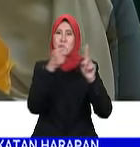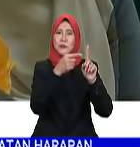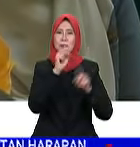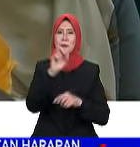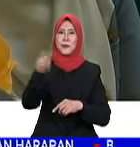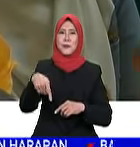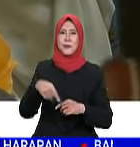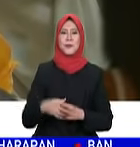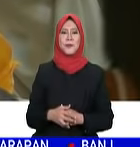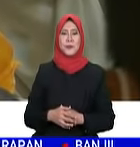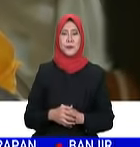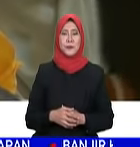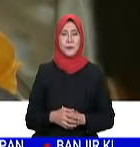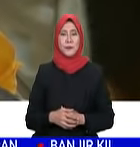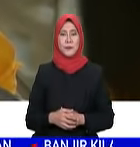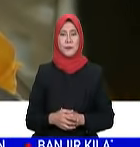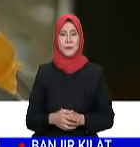SOP.